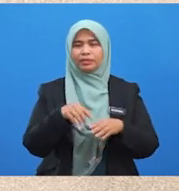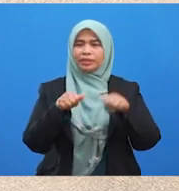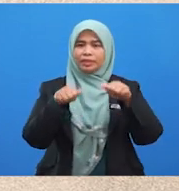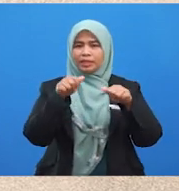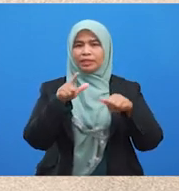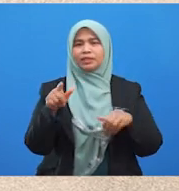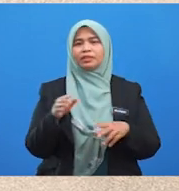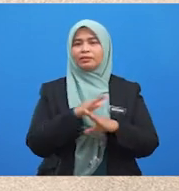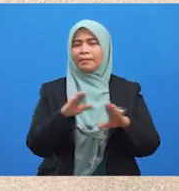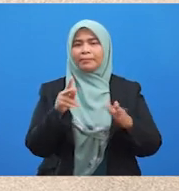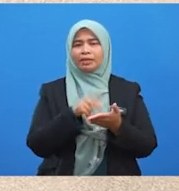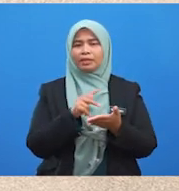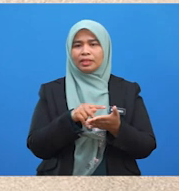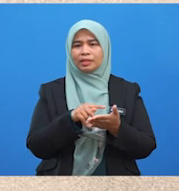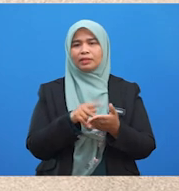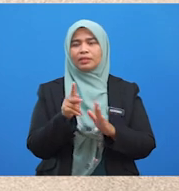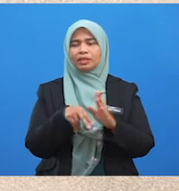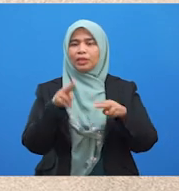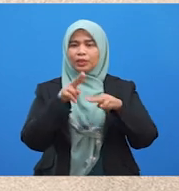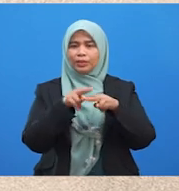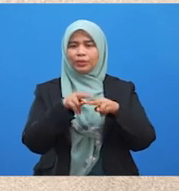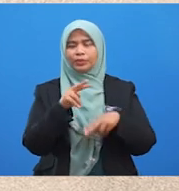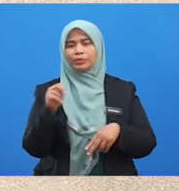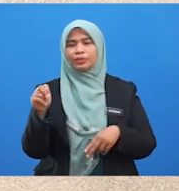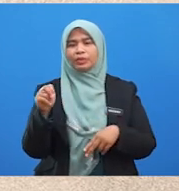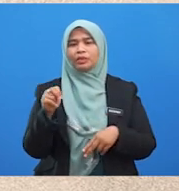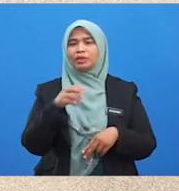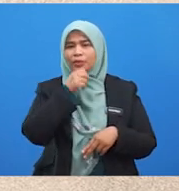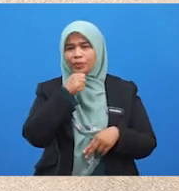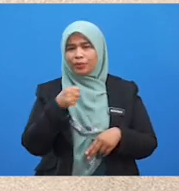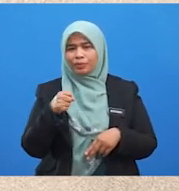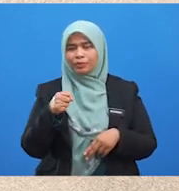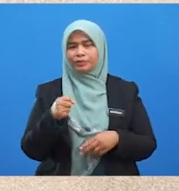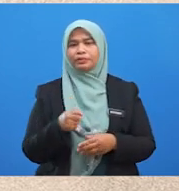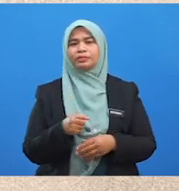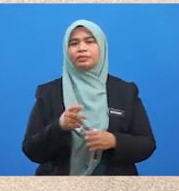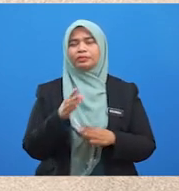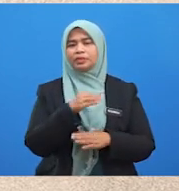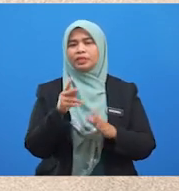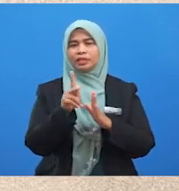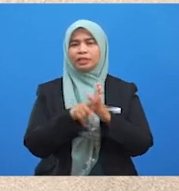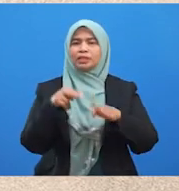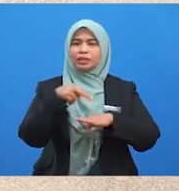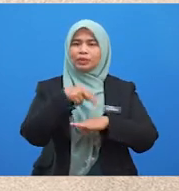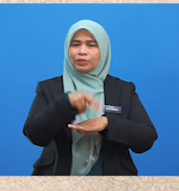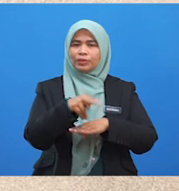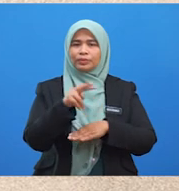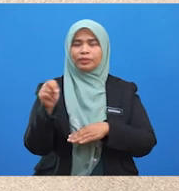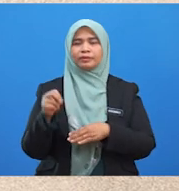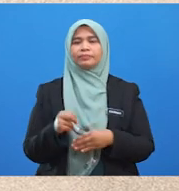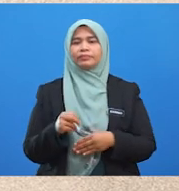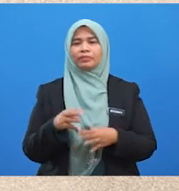mengira pangkat, darjat, umur atau keturunan. Mahkamah menjadi